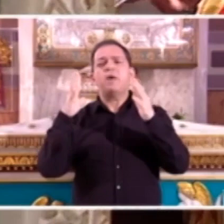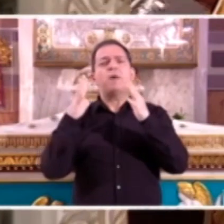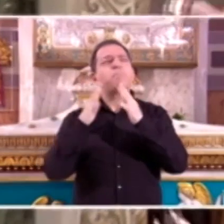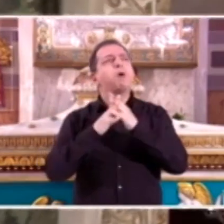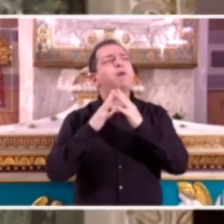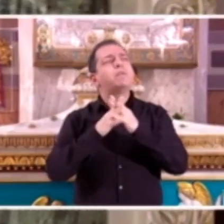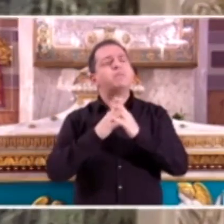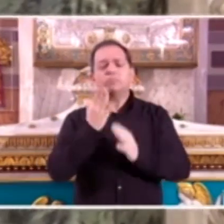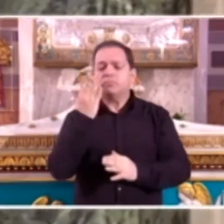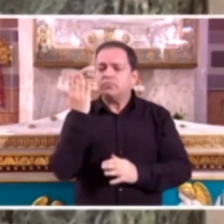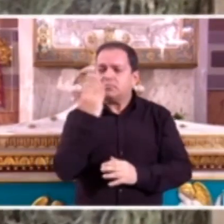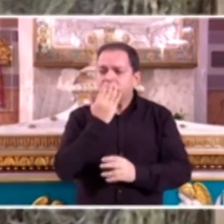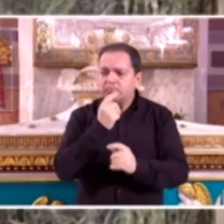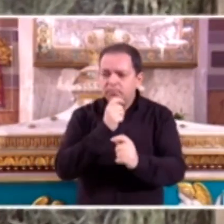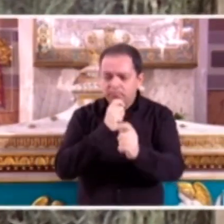Άγιε Πάμε